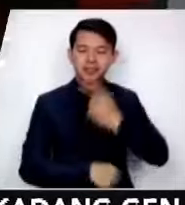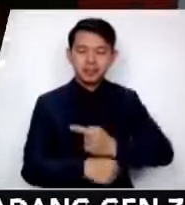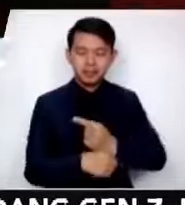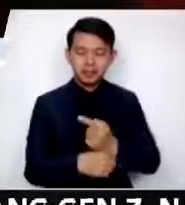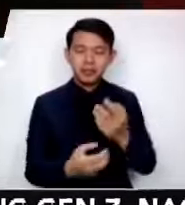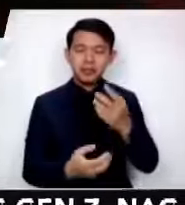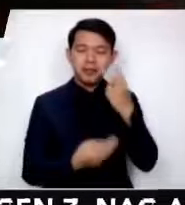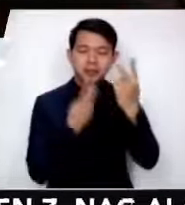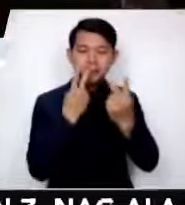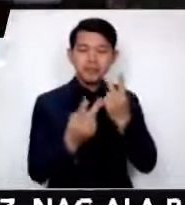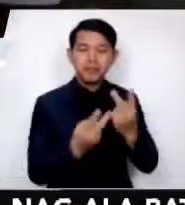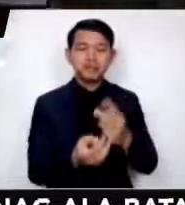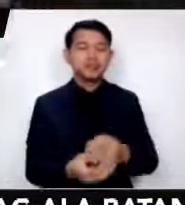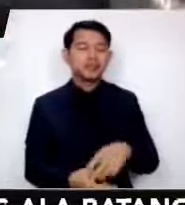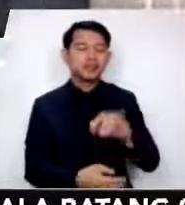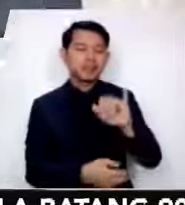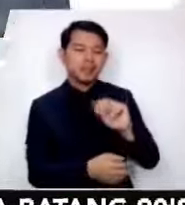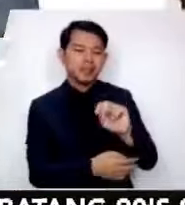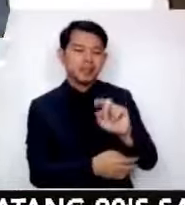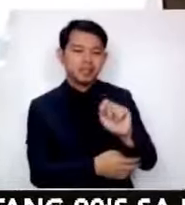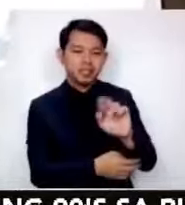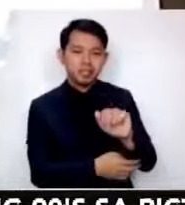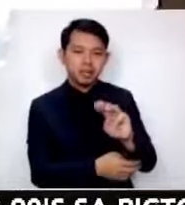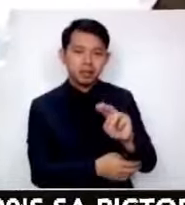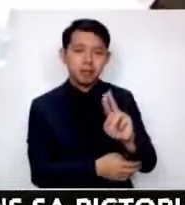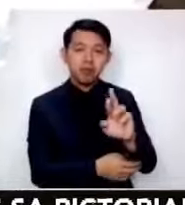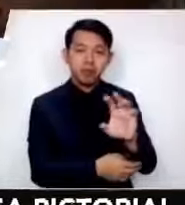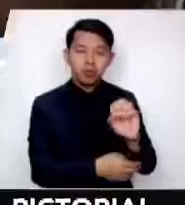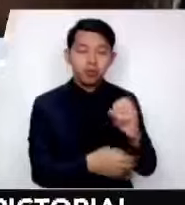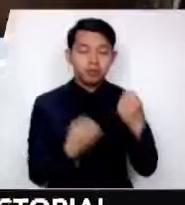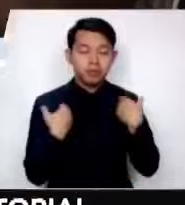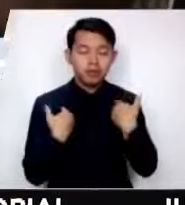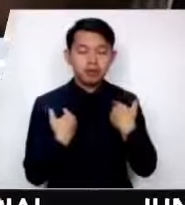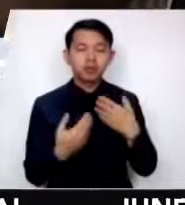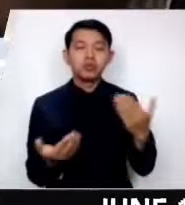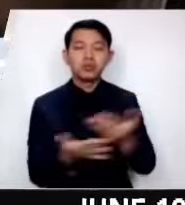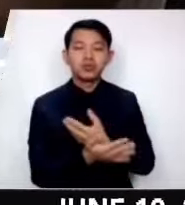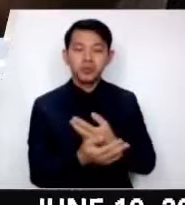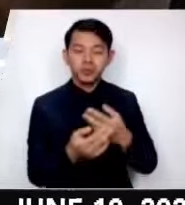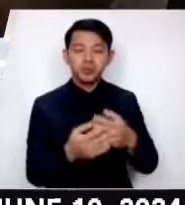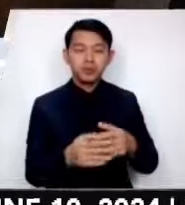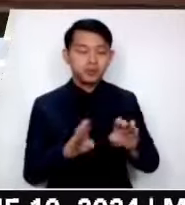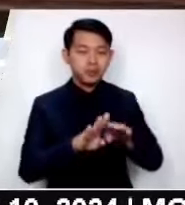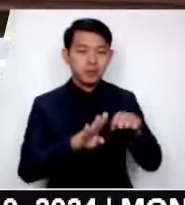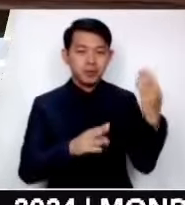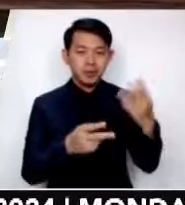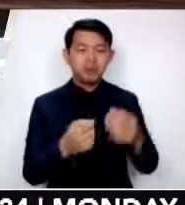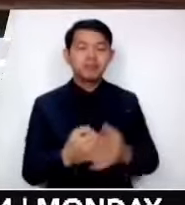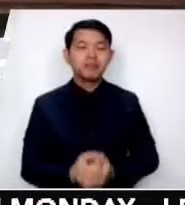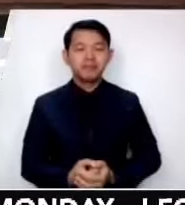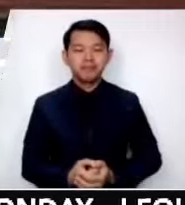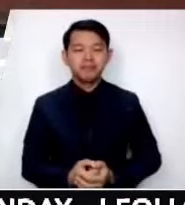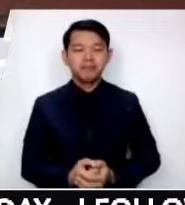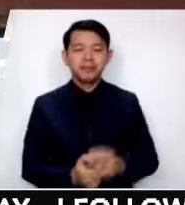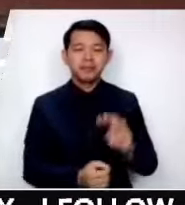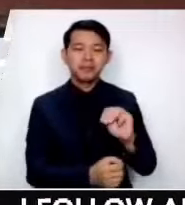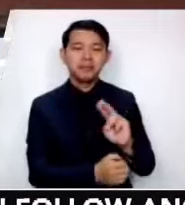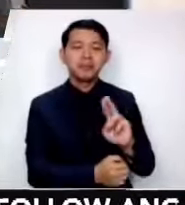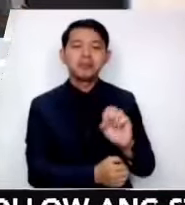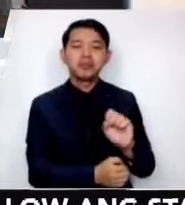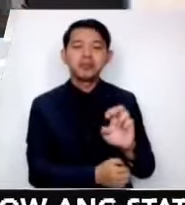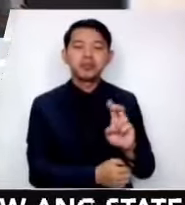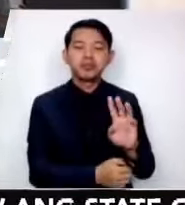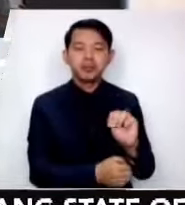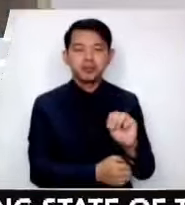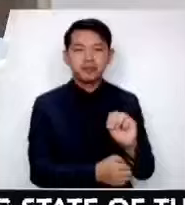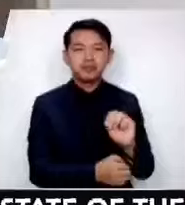bagong atraksyon ng bubuksan doon sa June 12. Yan ang Centro de Turismo Intramuros na isang interactive museum at tourism